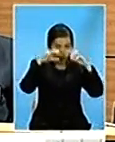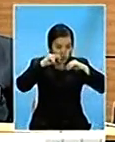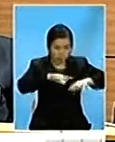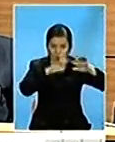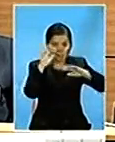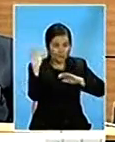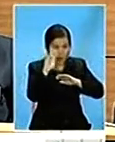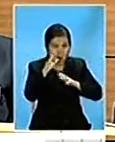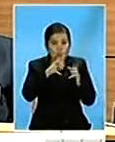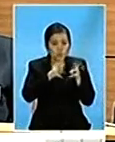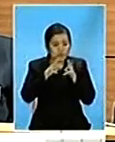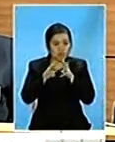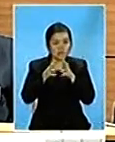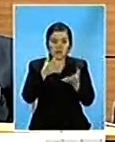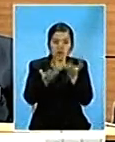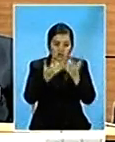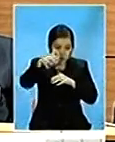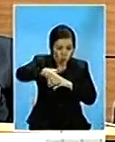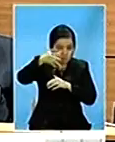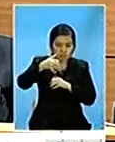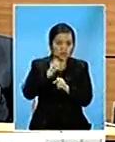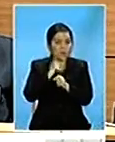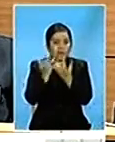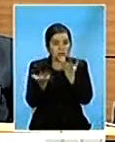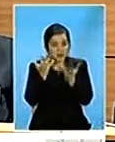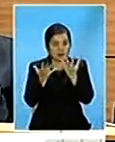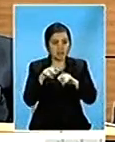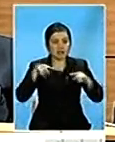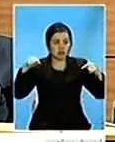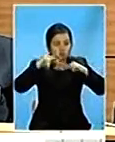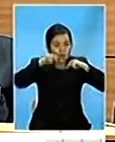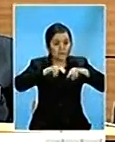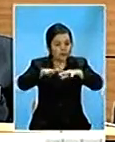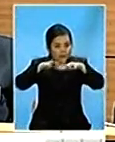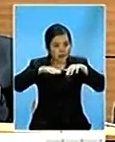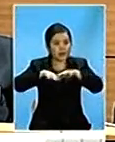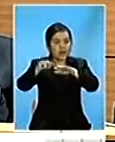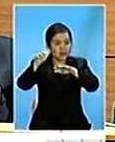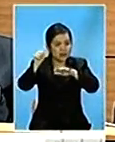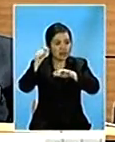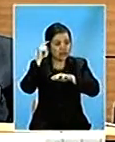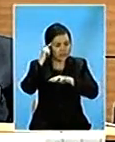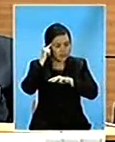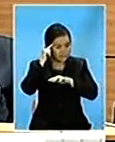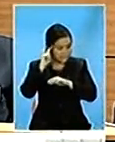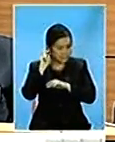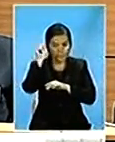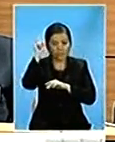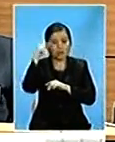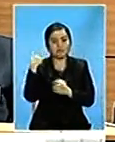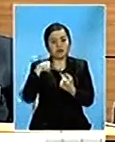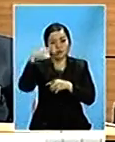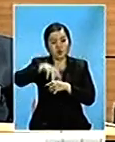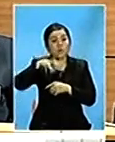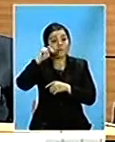วมคือต้องหาวิธีขุดลอกแล้วแต่คือน้ำไม่ลงหนองหารอย่างสะดวกจนมีแนวคิดอีกอันหนึ่งของกรมชลประทานจ